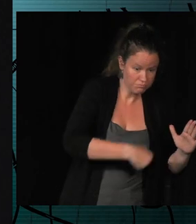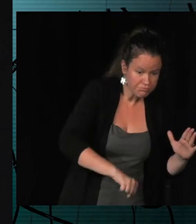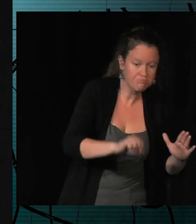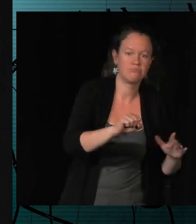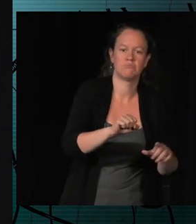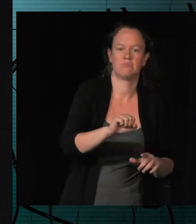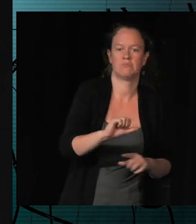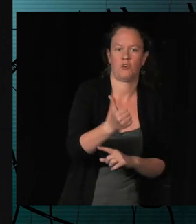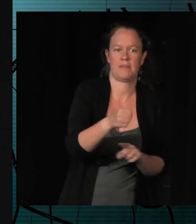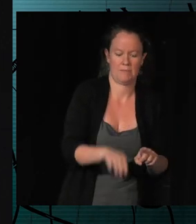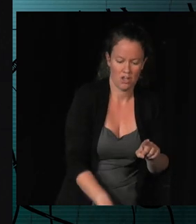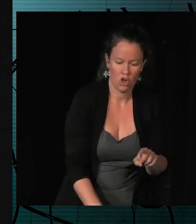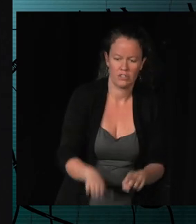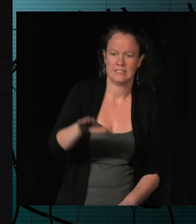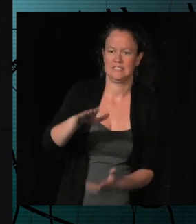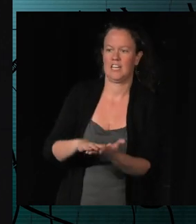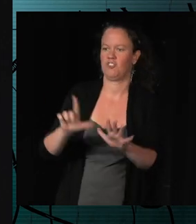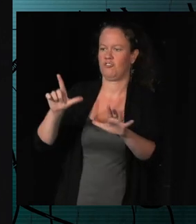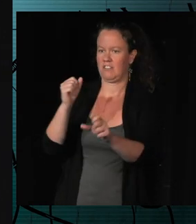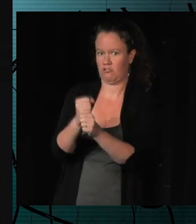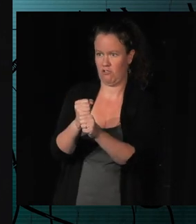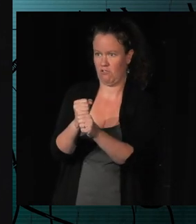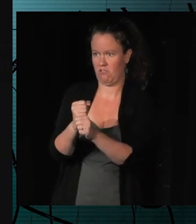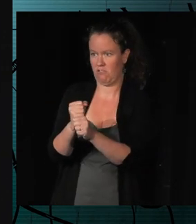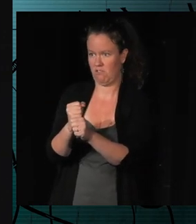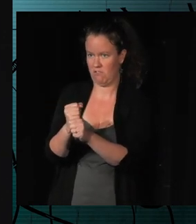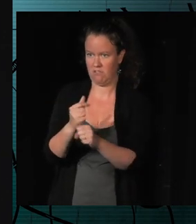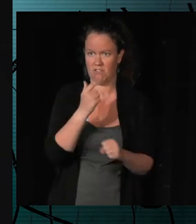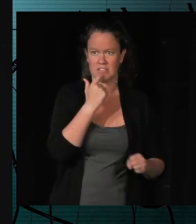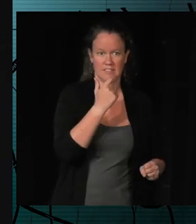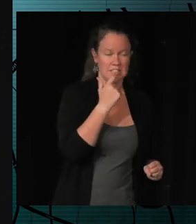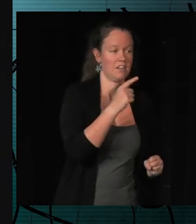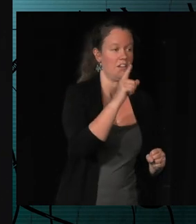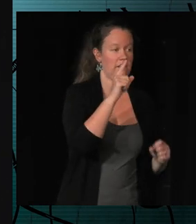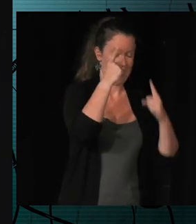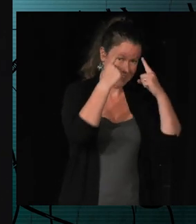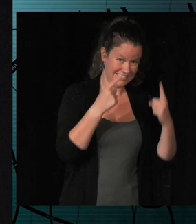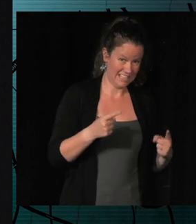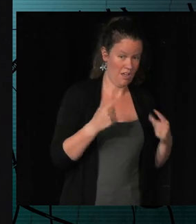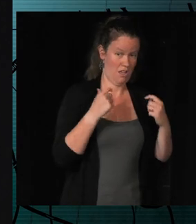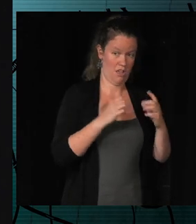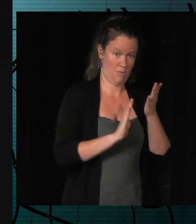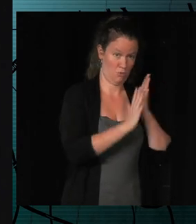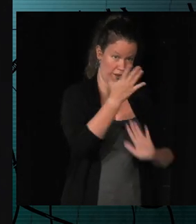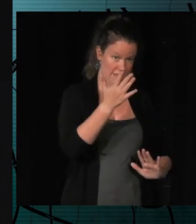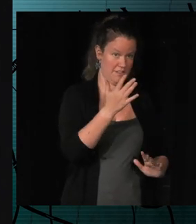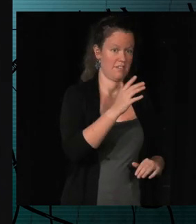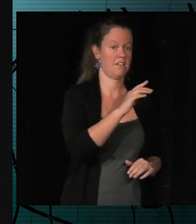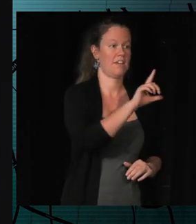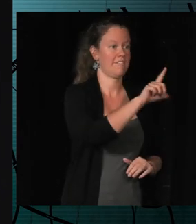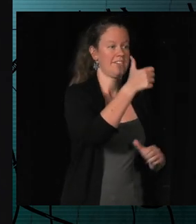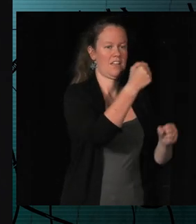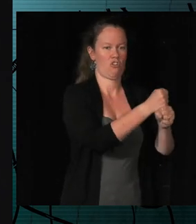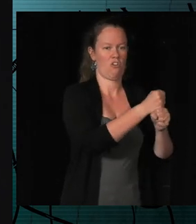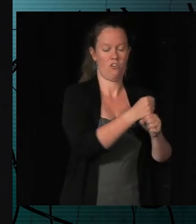donc c'est vraiment dans la continuité ce qui fait qu'elle est ça celle qu' a brûlé elle a 21 ans donc 14 + 7 là il y a un gap de 30 ans que je comprends pas il y